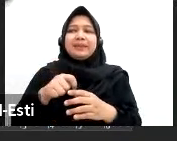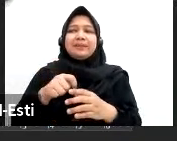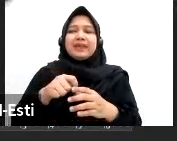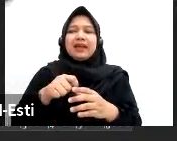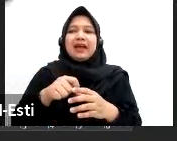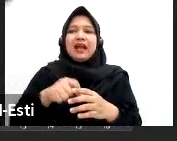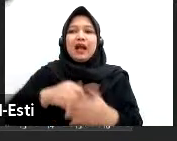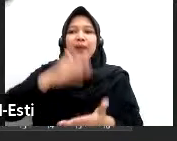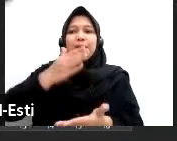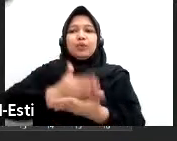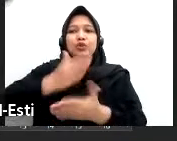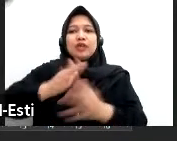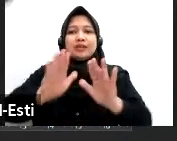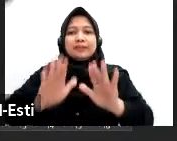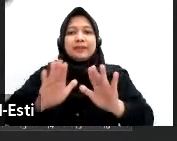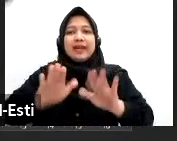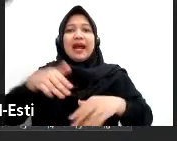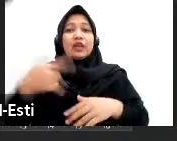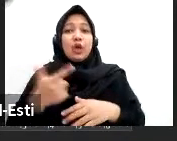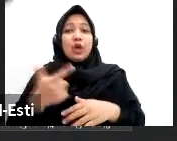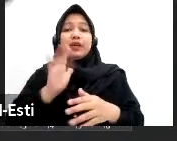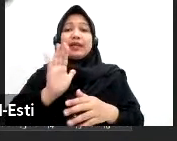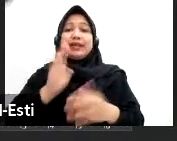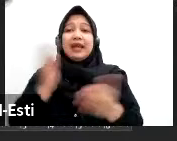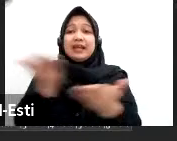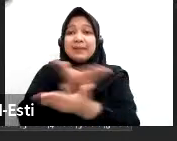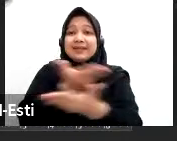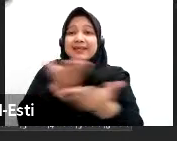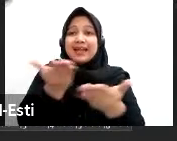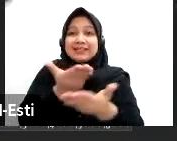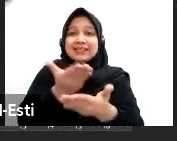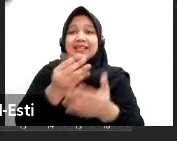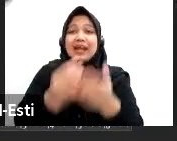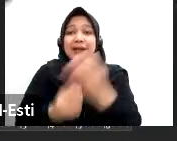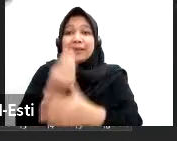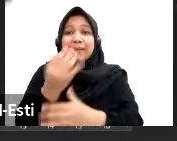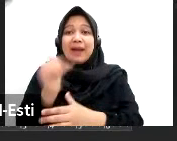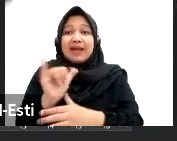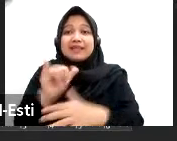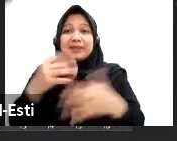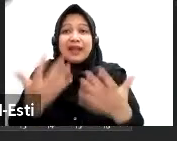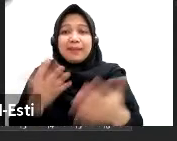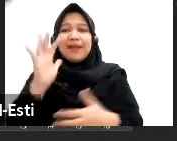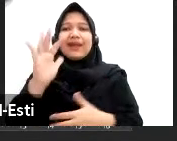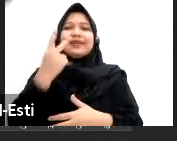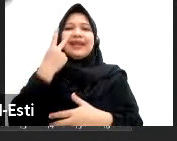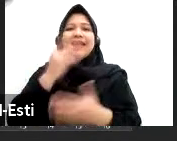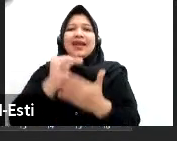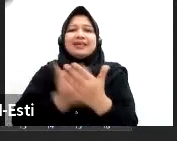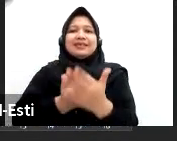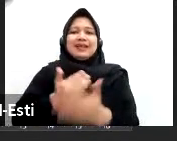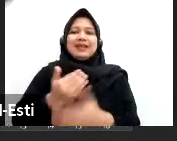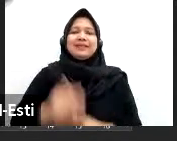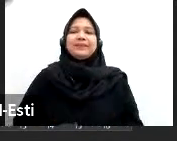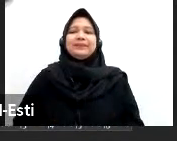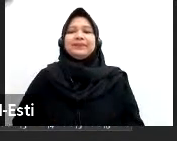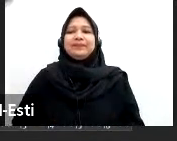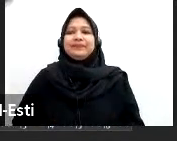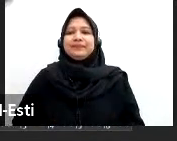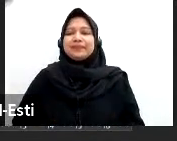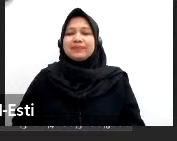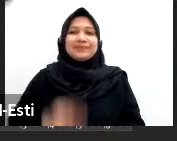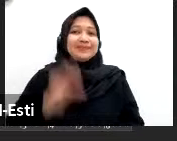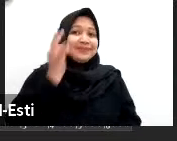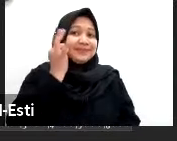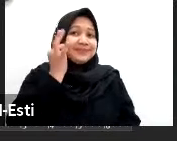fase ataukah hanya sekedar mediasi nanti itu membawanya nanti Seperti apa ya nanti kita lihat knapa sih